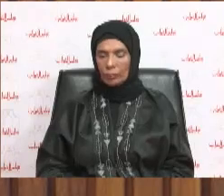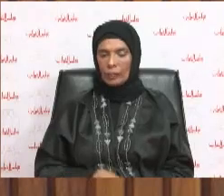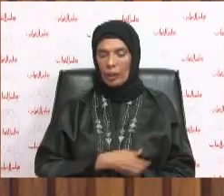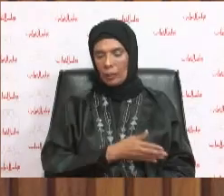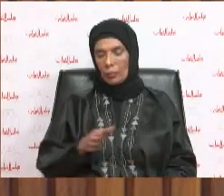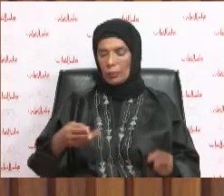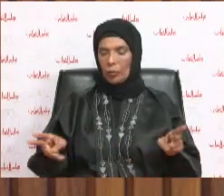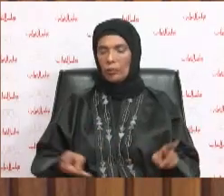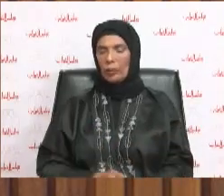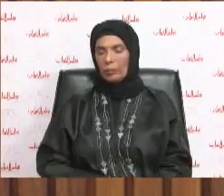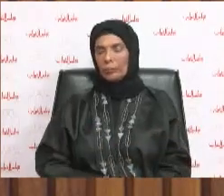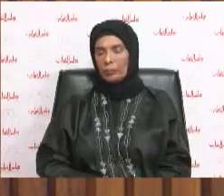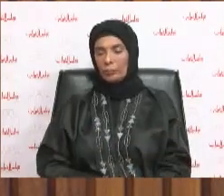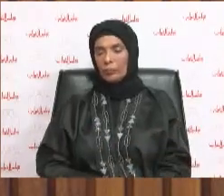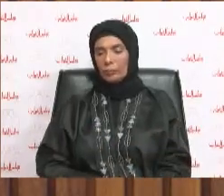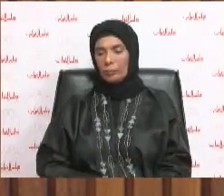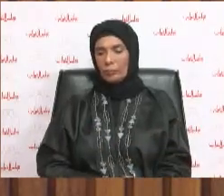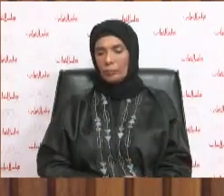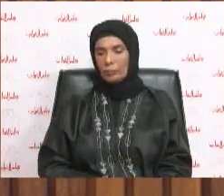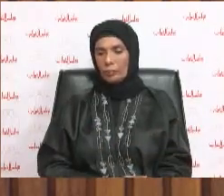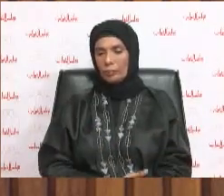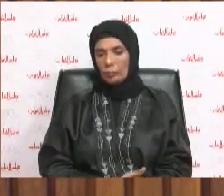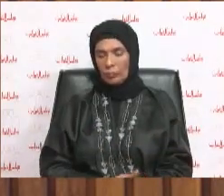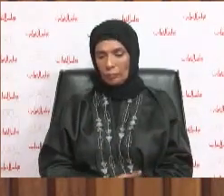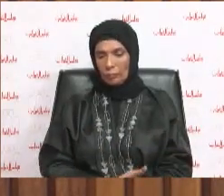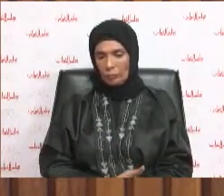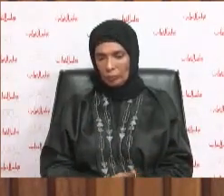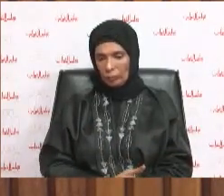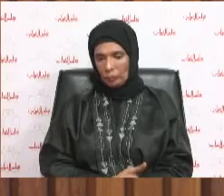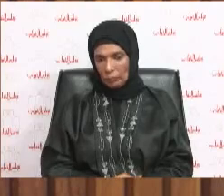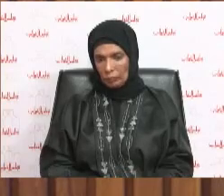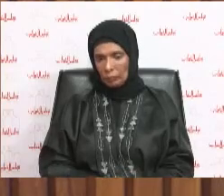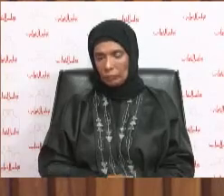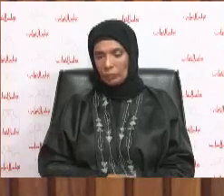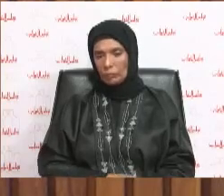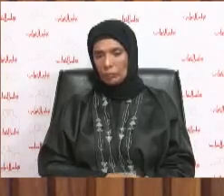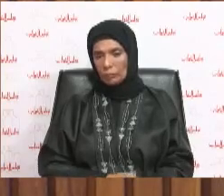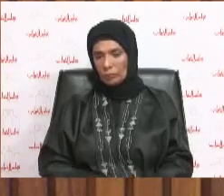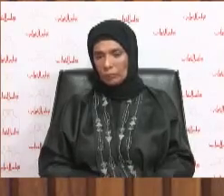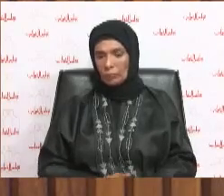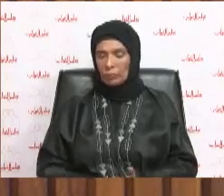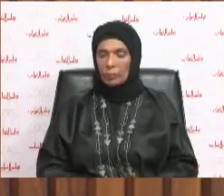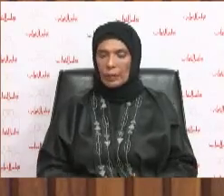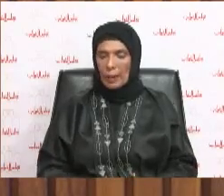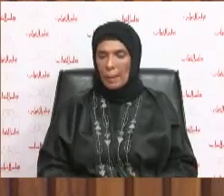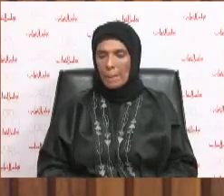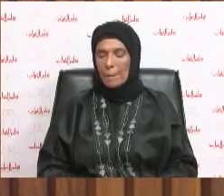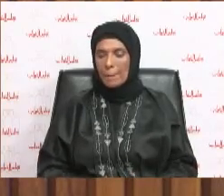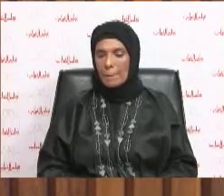أغلبية موافقة. طبعا للعلم يعني إخوان أصحاب سعادة النواب، نبدأ المداولة طبعا في هذا